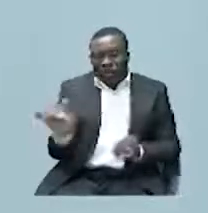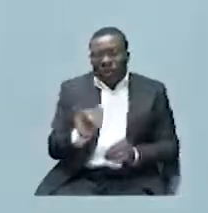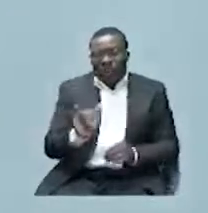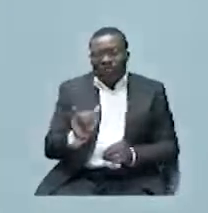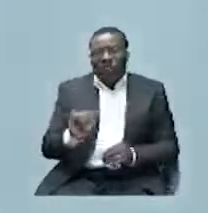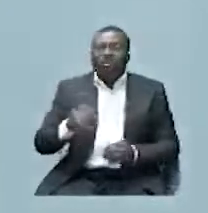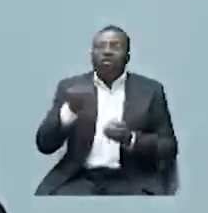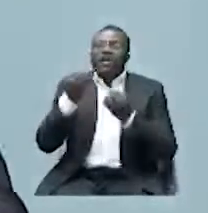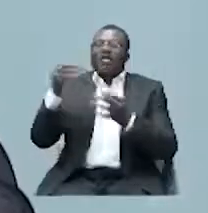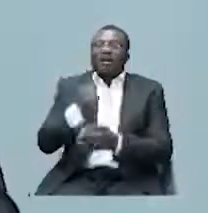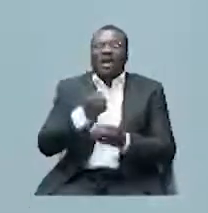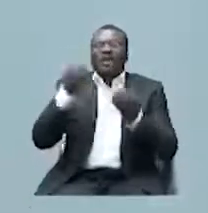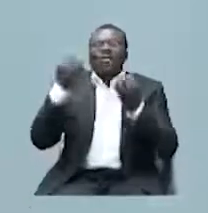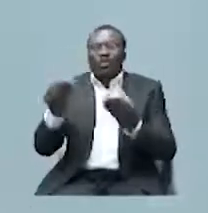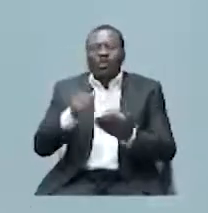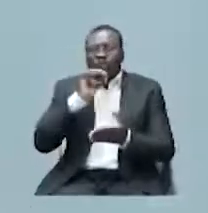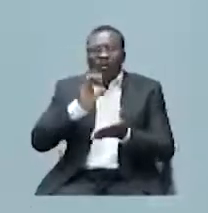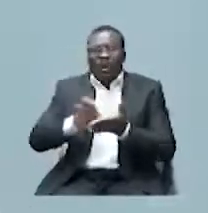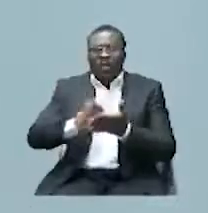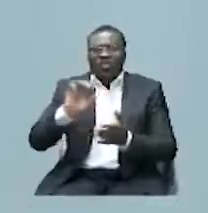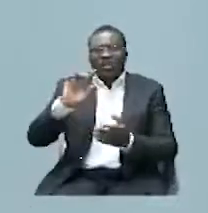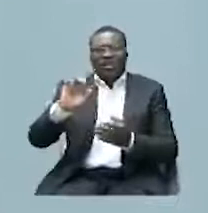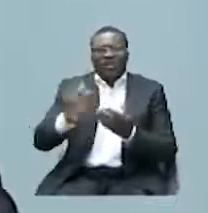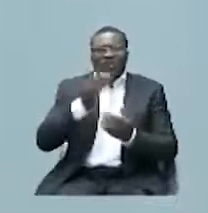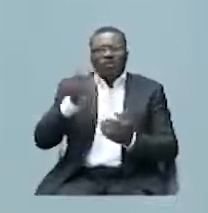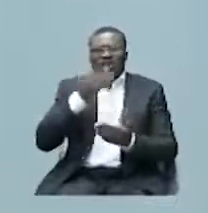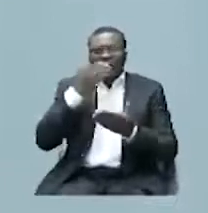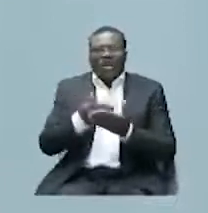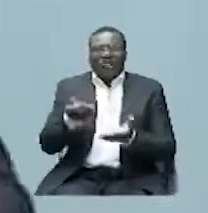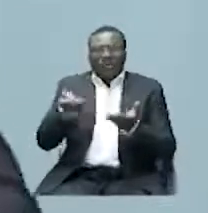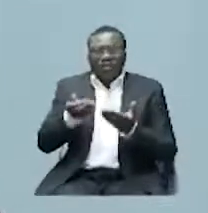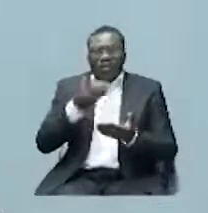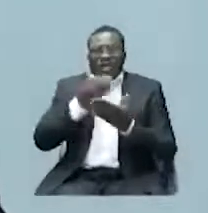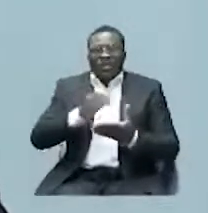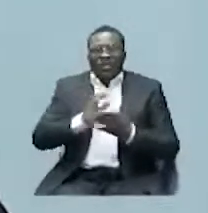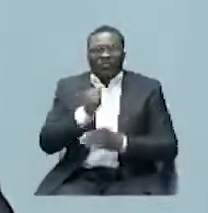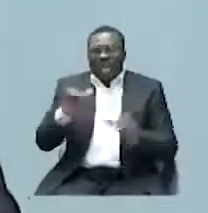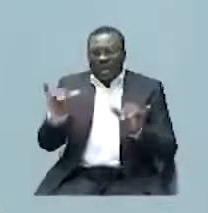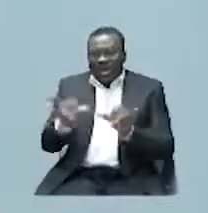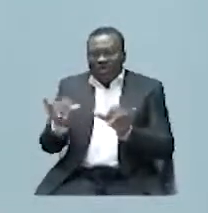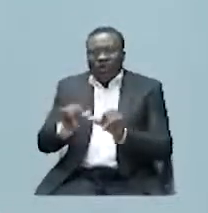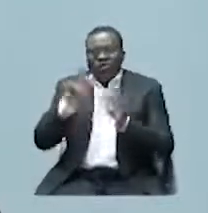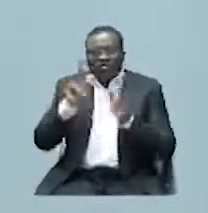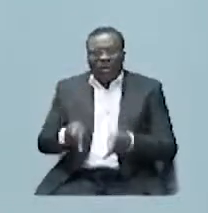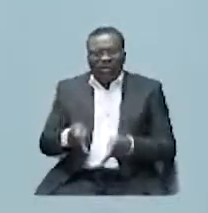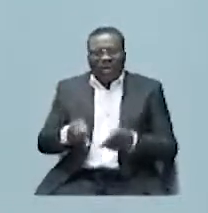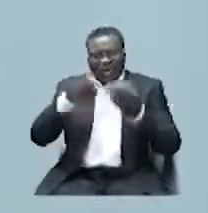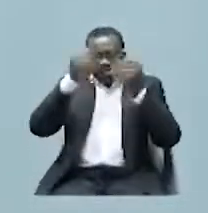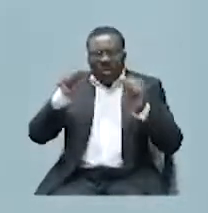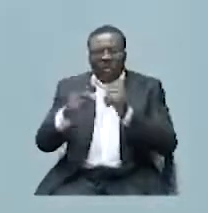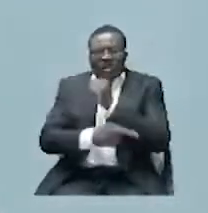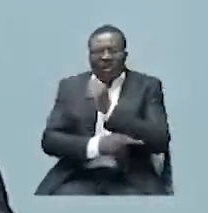à gagner parce qu'on ne peut pas compter simplement sur la bonne volonté, la bonne foi, la mesure personnelle des présidents de la